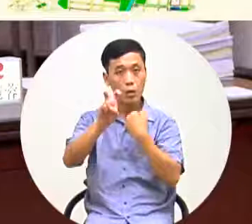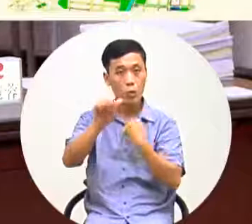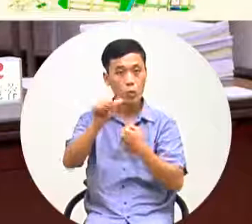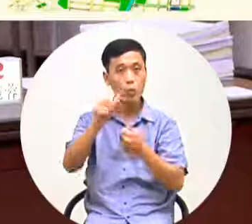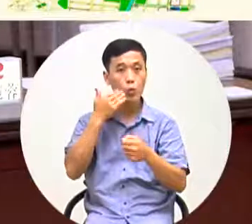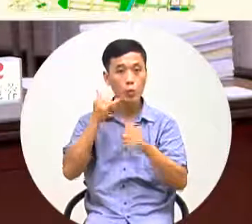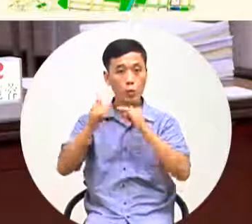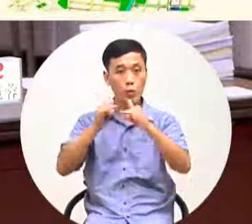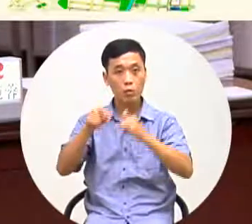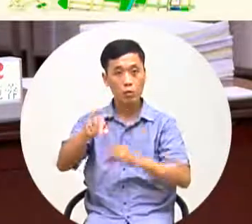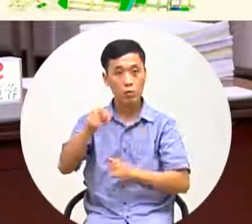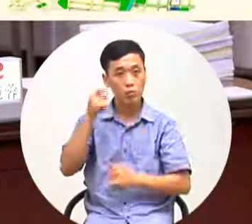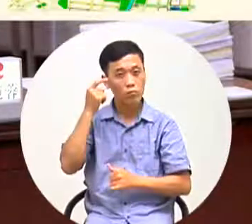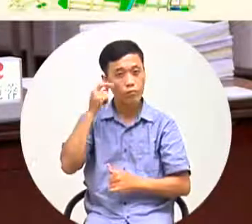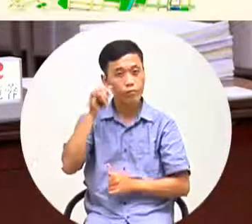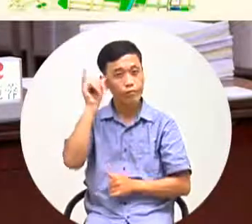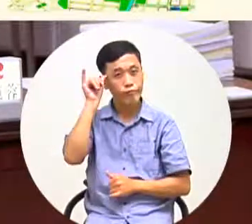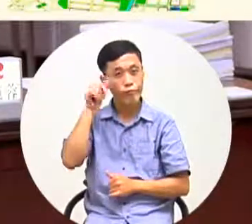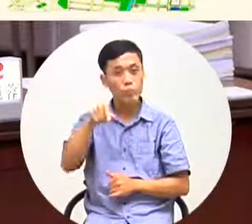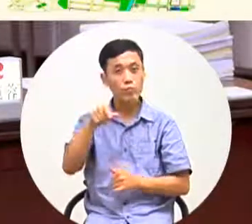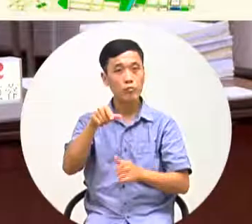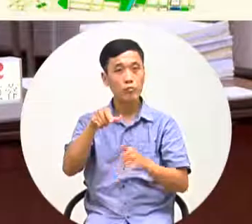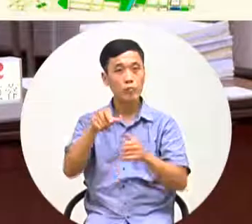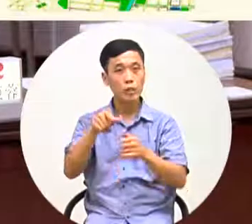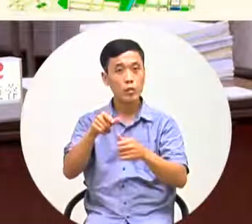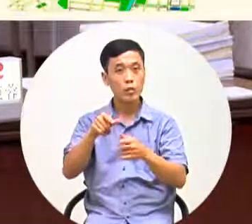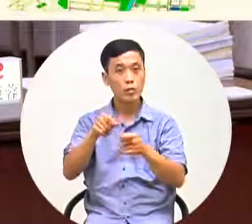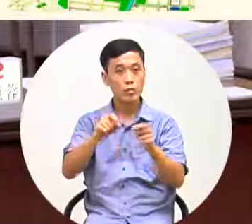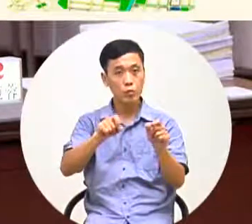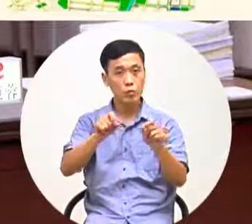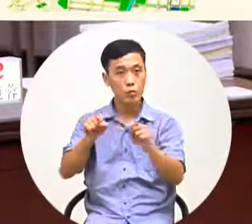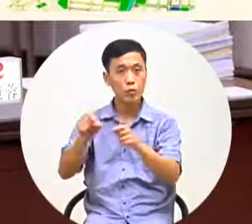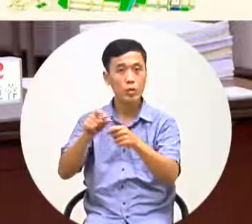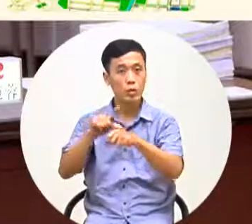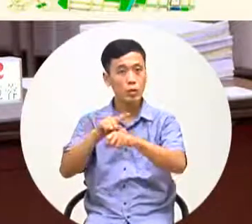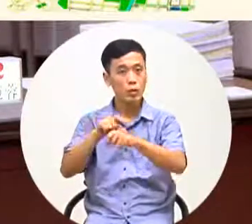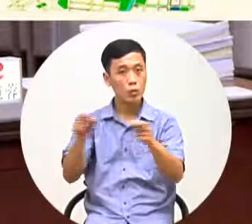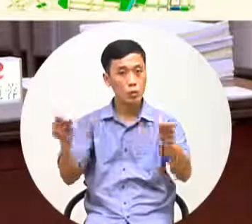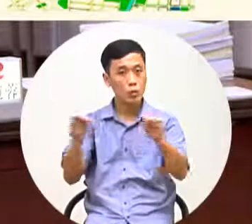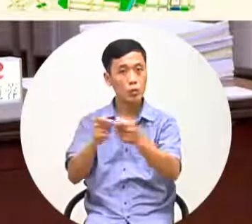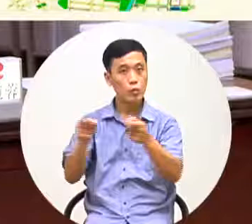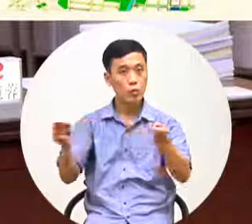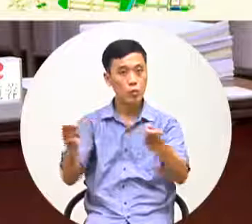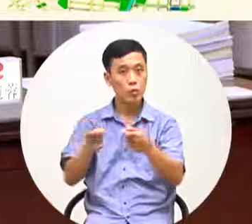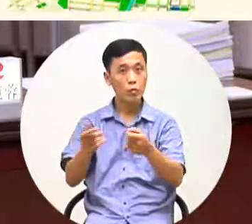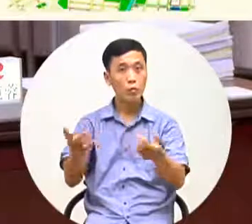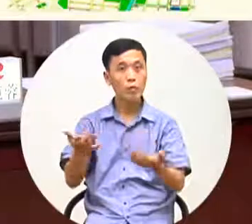久，对不对？哦，啊，所以即个征收啊，对不对吼？是毋是咧？